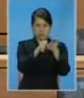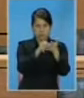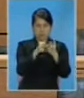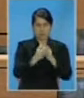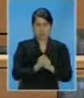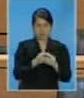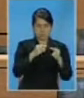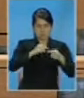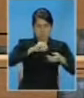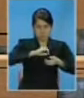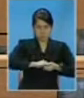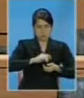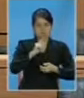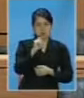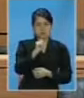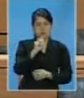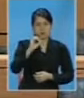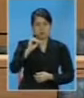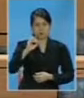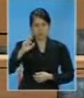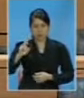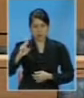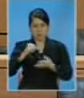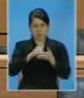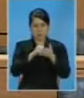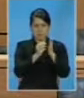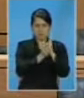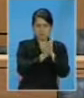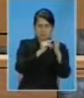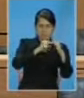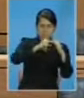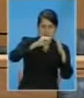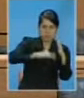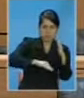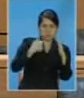และปรับลดรายการก่อสร้างอาคารนะ